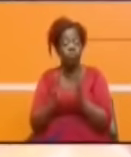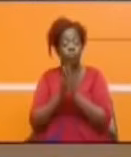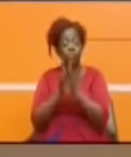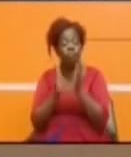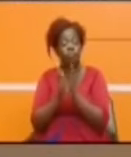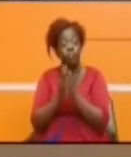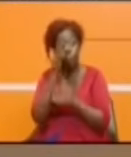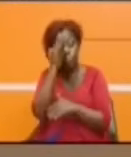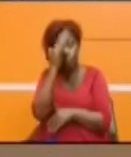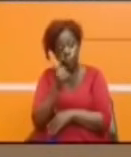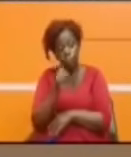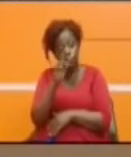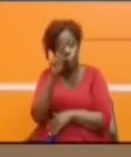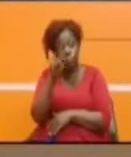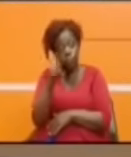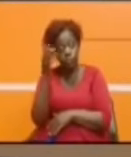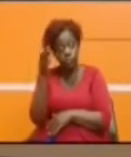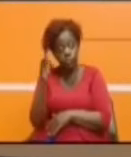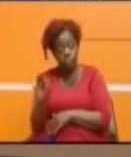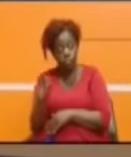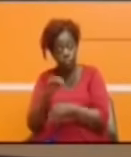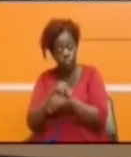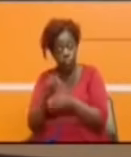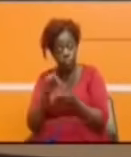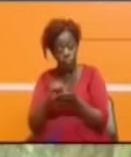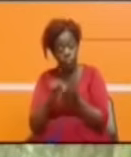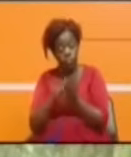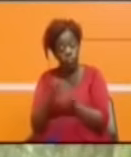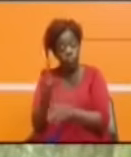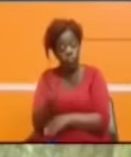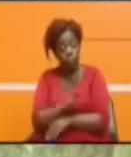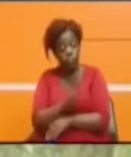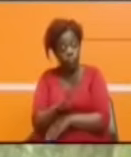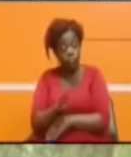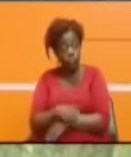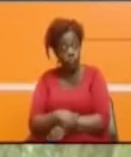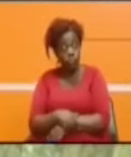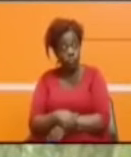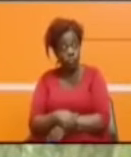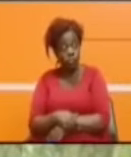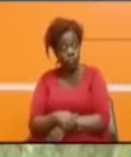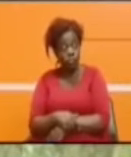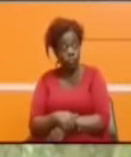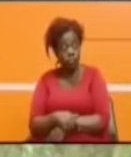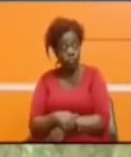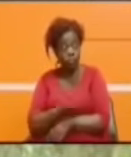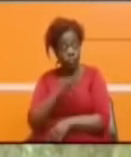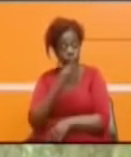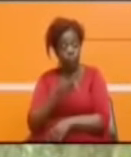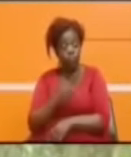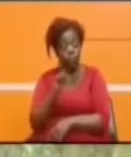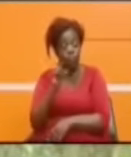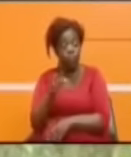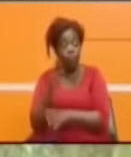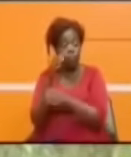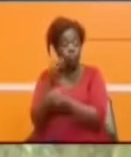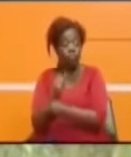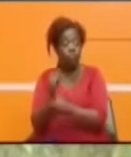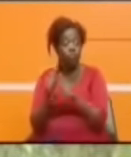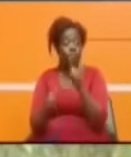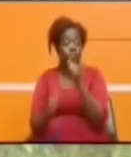alambuludde lwaki UPDF ekoze projekiti nga zino. It is from our small budget that we